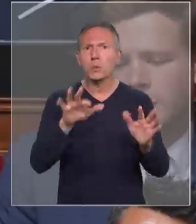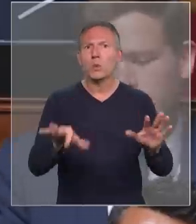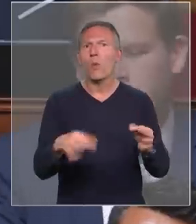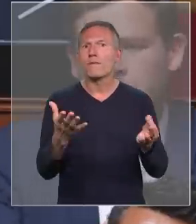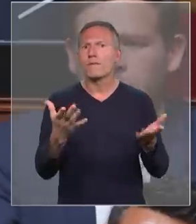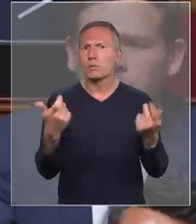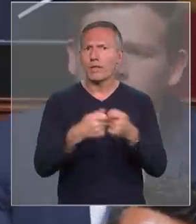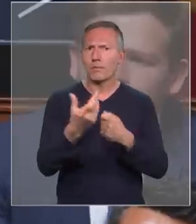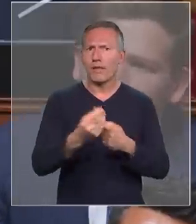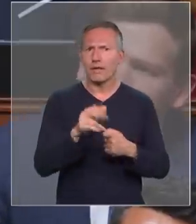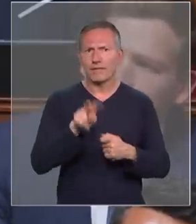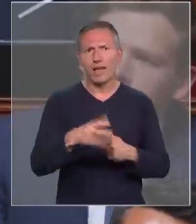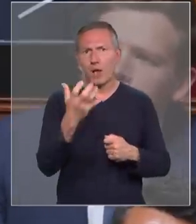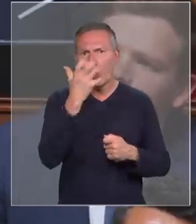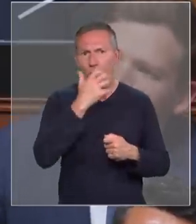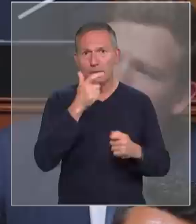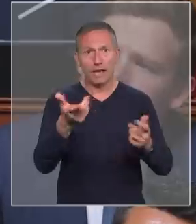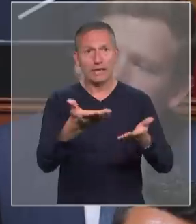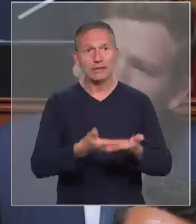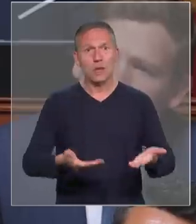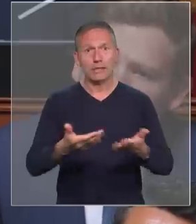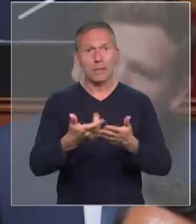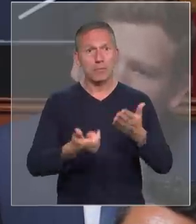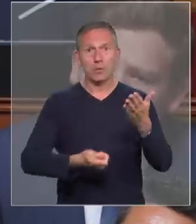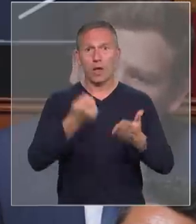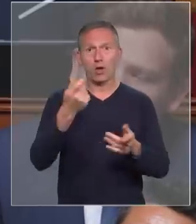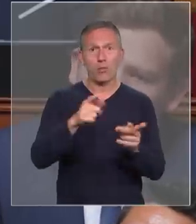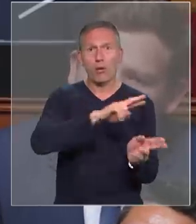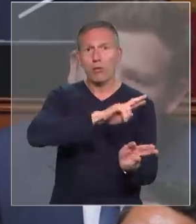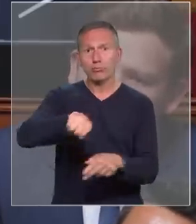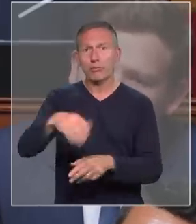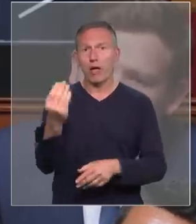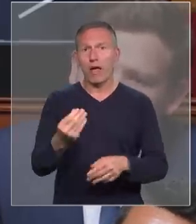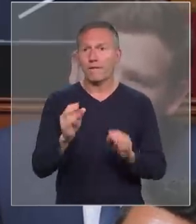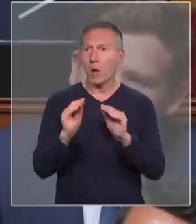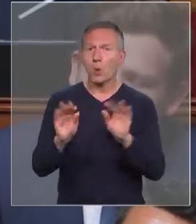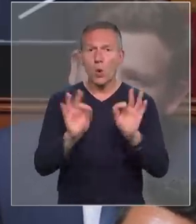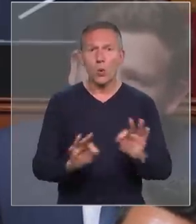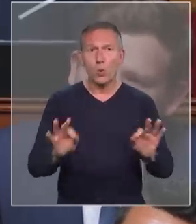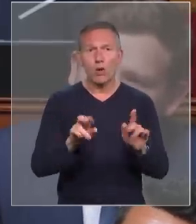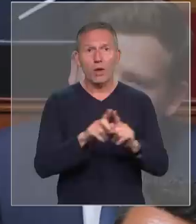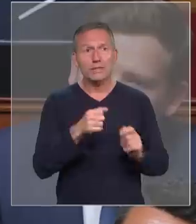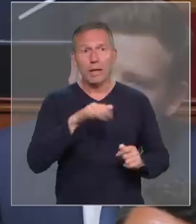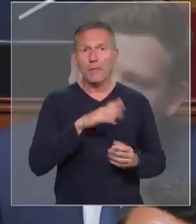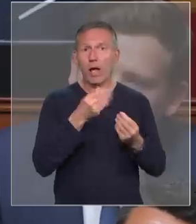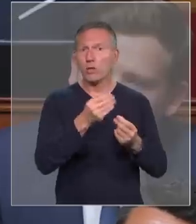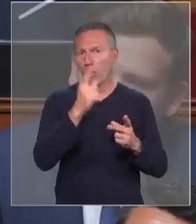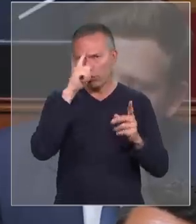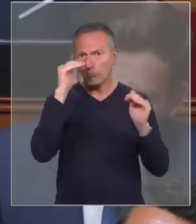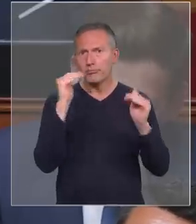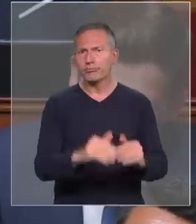enfants. Tragique, c'est l'état de notre système d'éducation qui laisse sur le côté ses enfants sans instruction, ainsi que des parents dans un état de